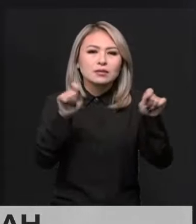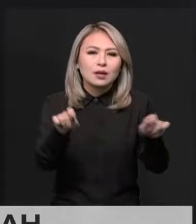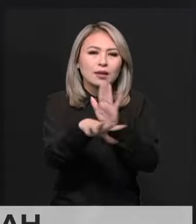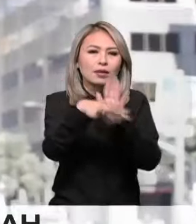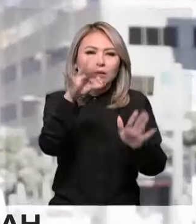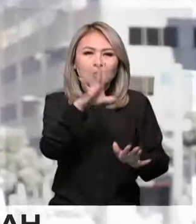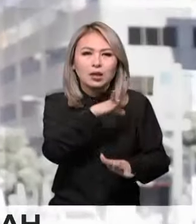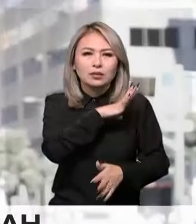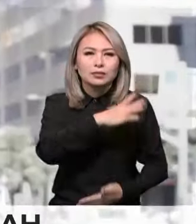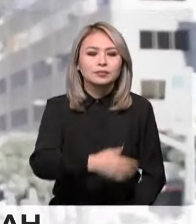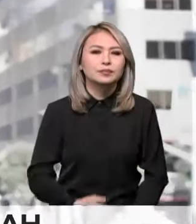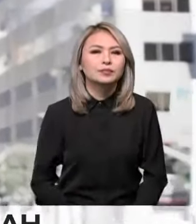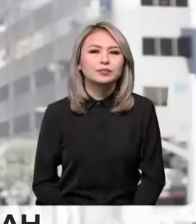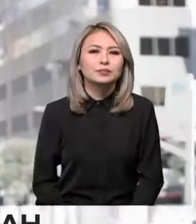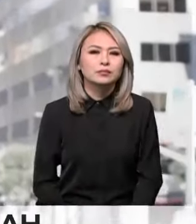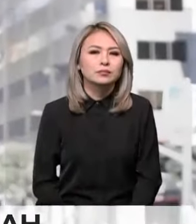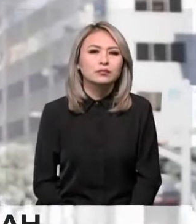таңдап алды.